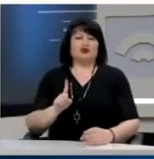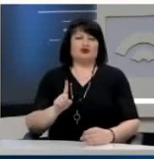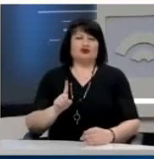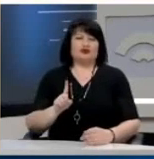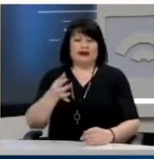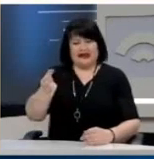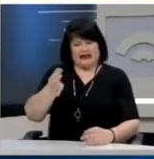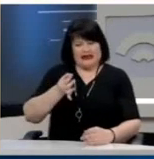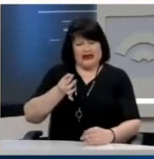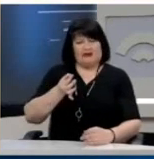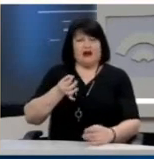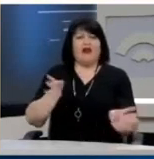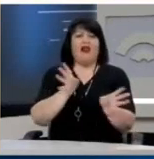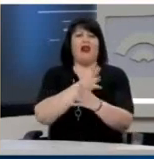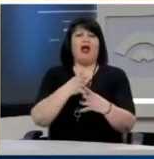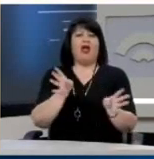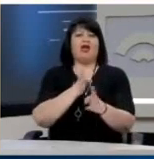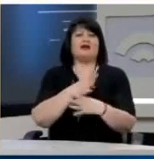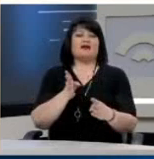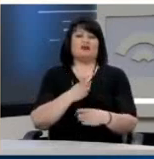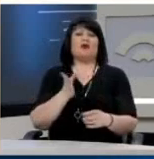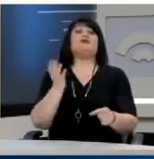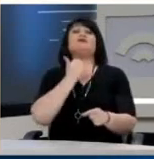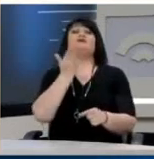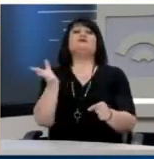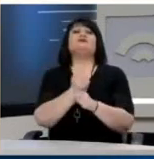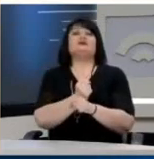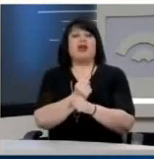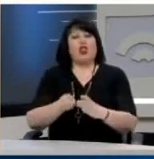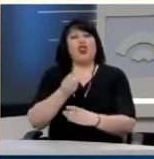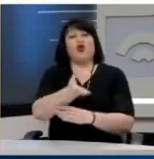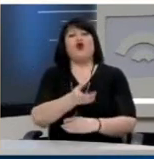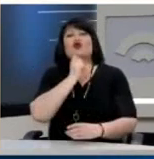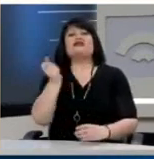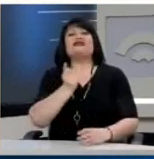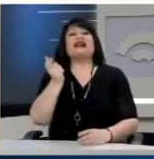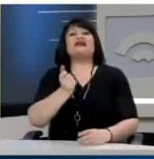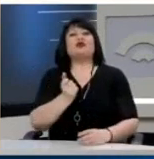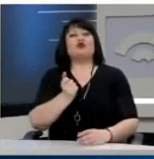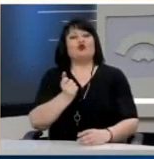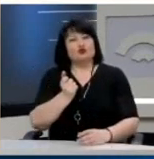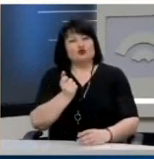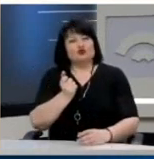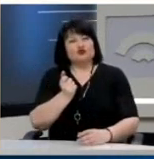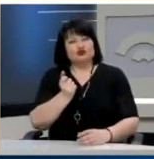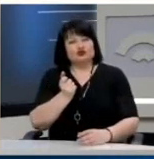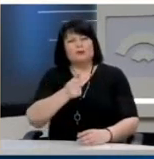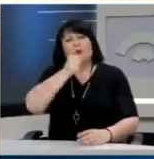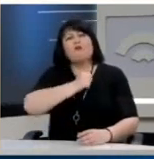ονόμασε λαϊκισμό και ανέφικτο. Την 13η σύνταξη για τους συνταξιούχους, για αυτούς